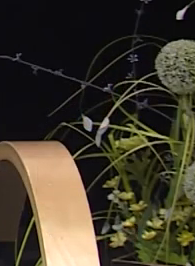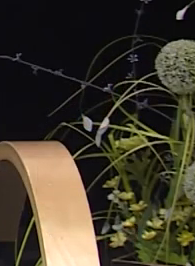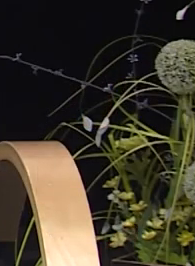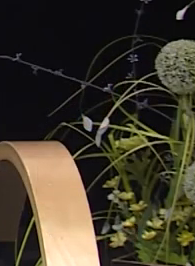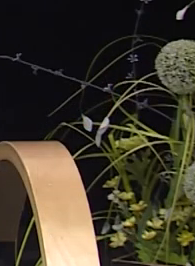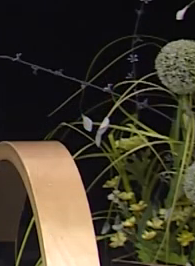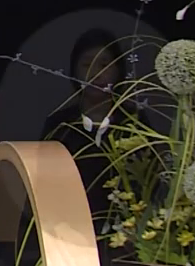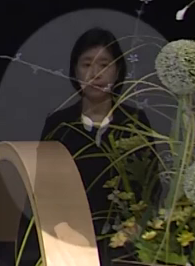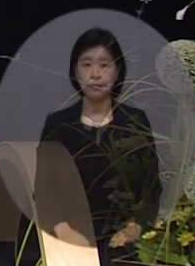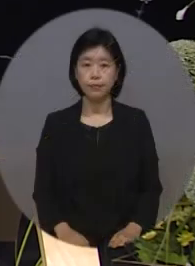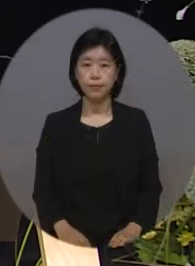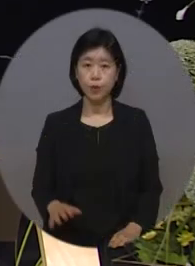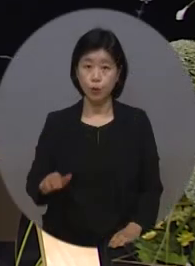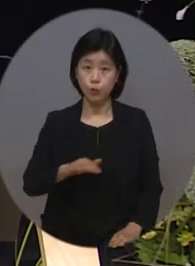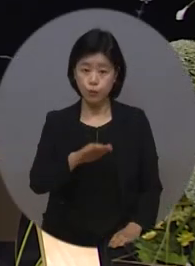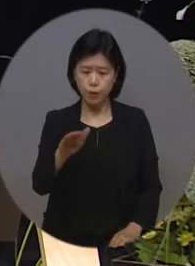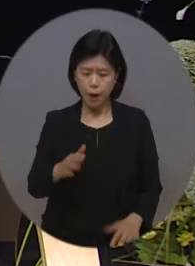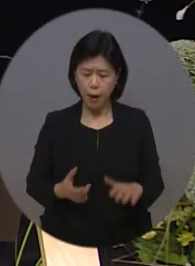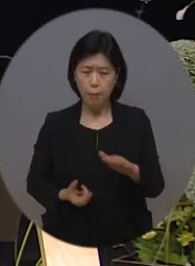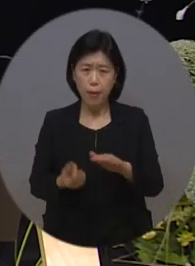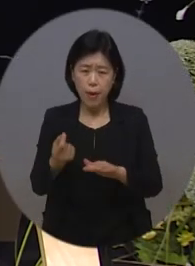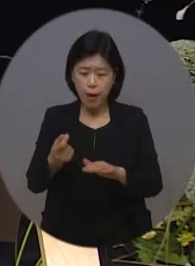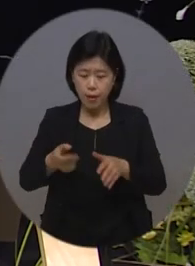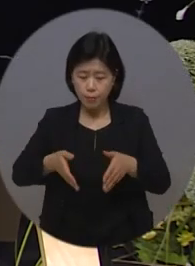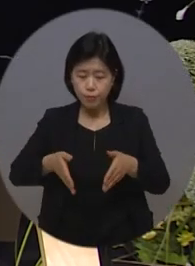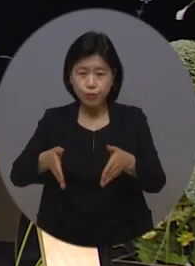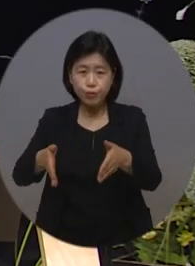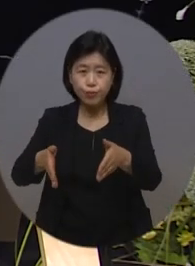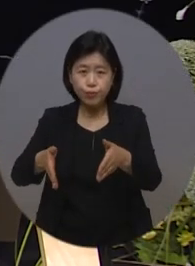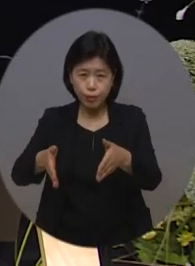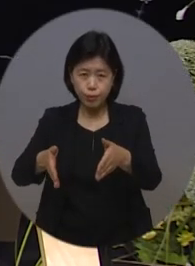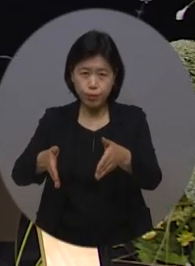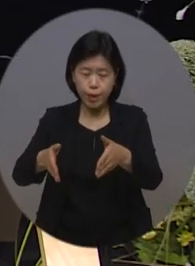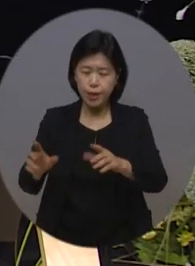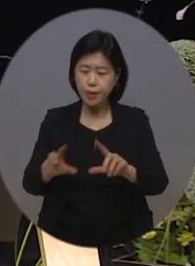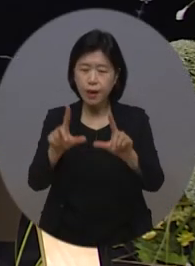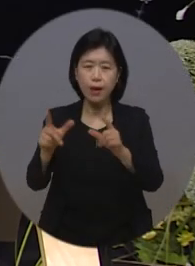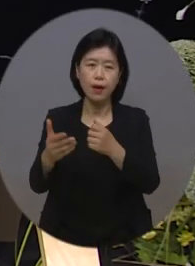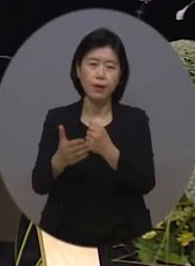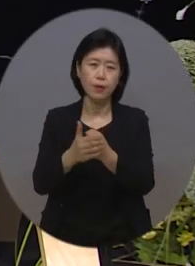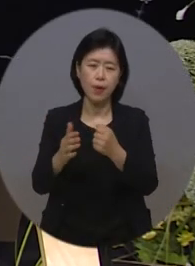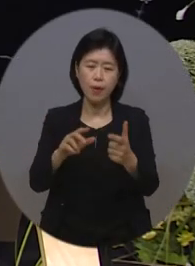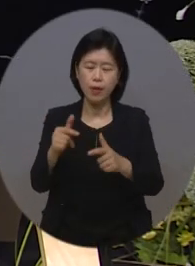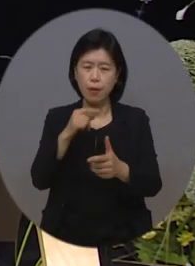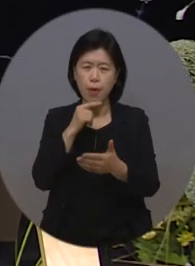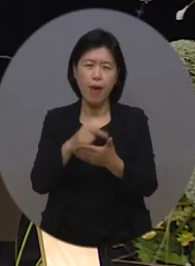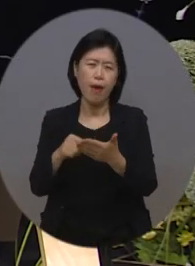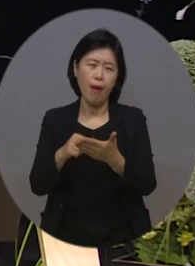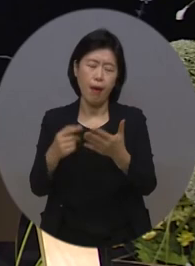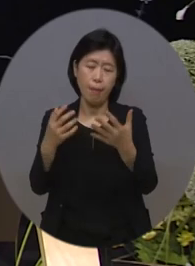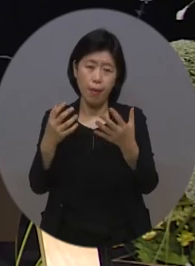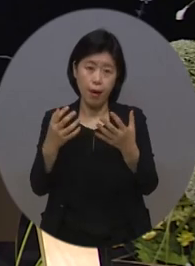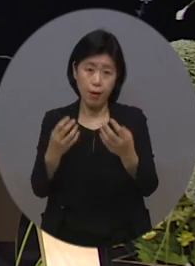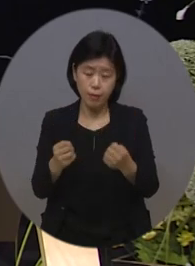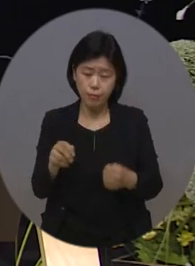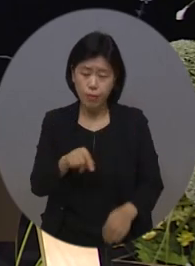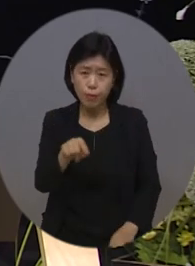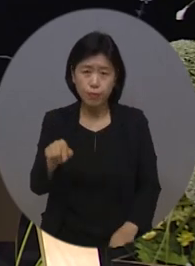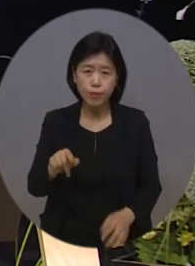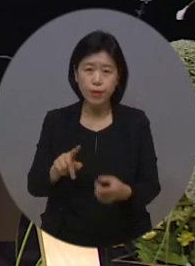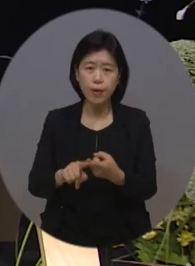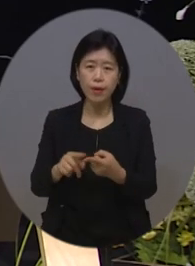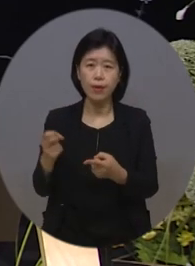우리가 직선으로 훼손하여 놓은 것, 삭막한 풍경들을 사람의 감정이 되도록 해야 할 때가